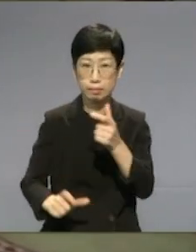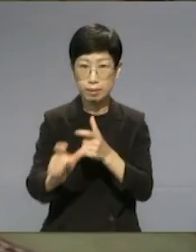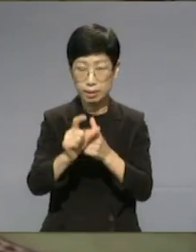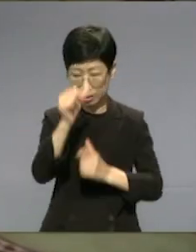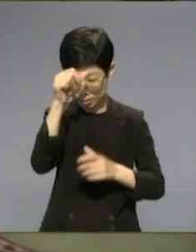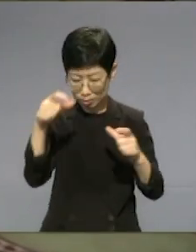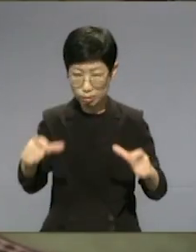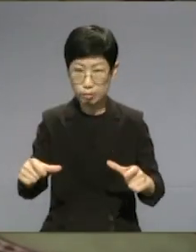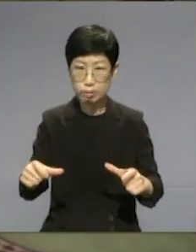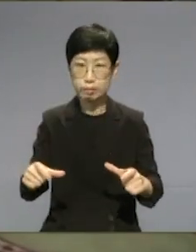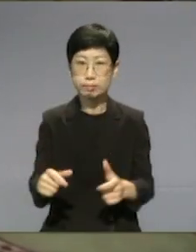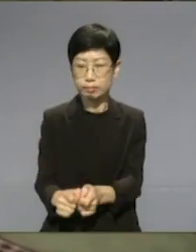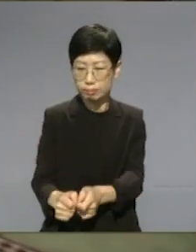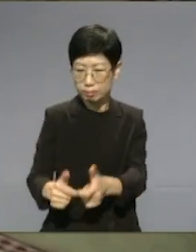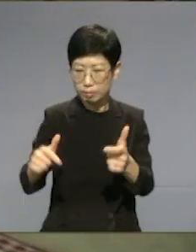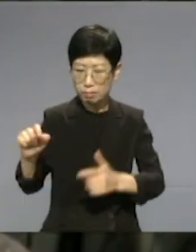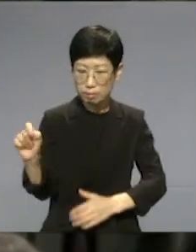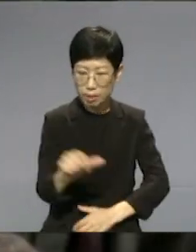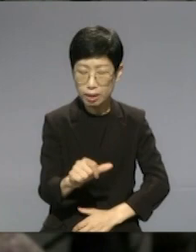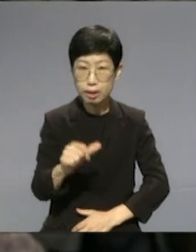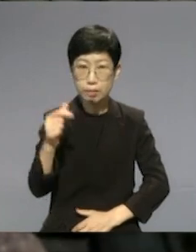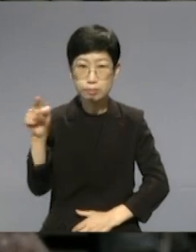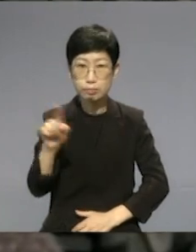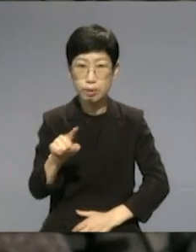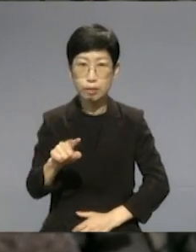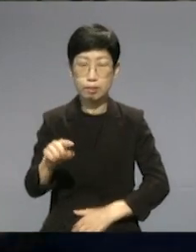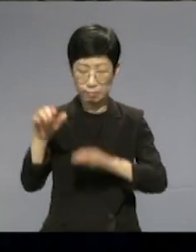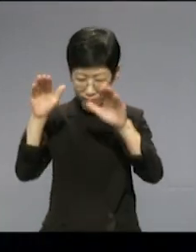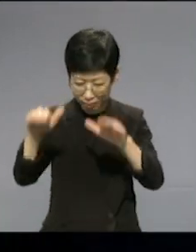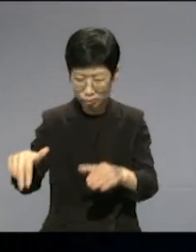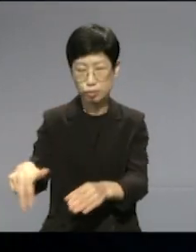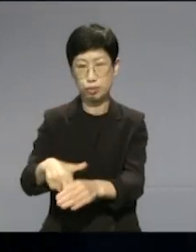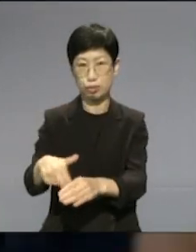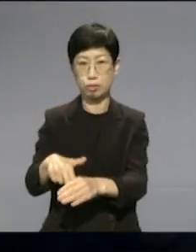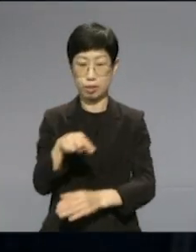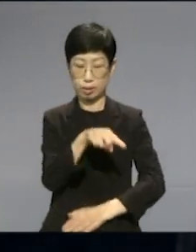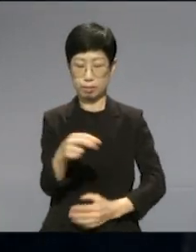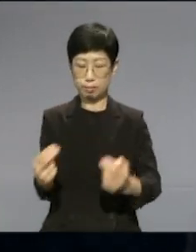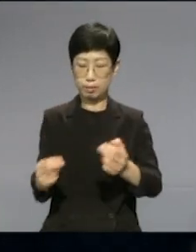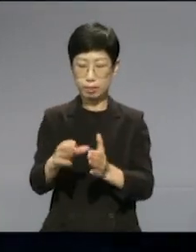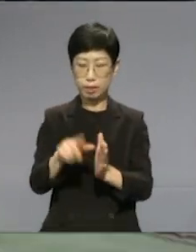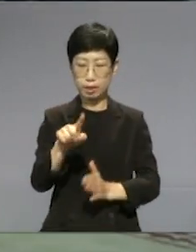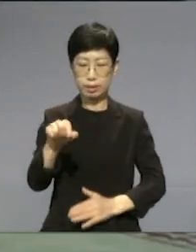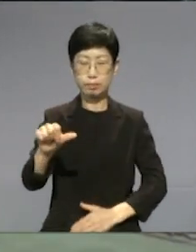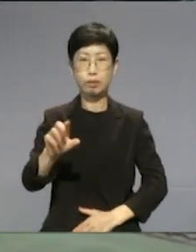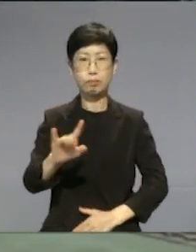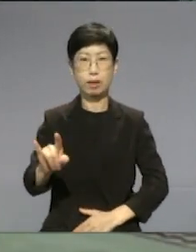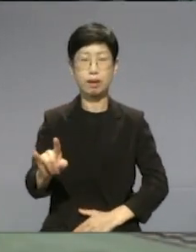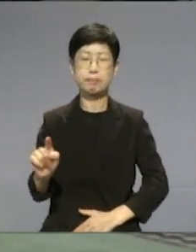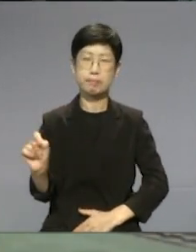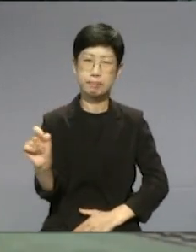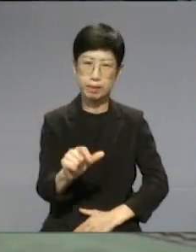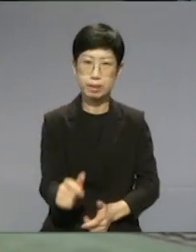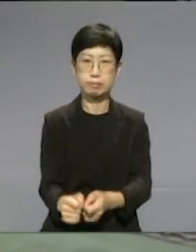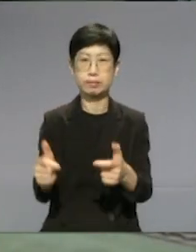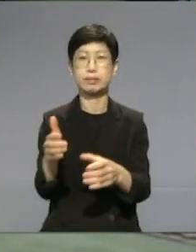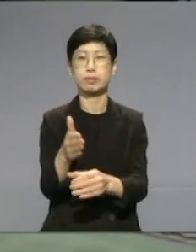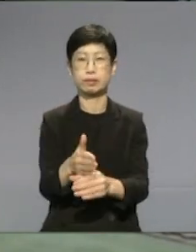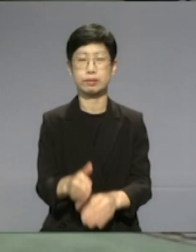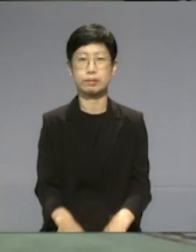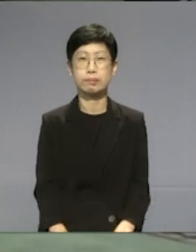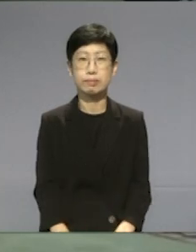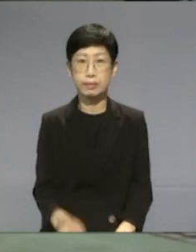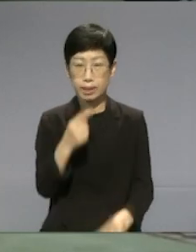인도에서 성장 속도가 가장 빠른 종교로 힌두교에 비해 1.5배 빠른 속도로 증가하고 있습니다.